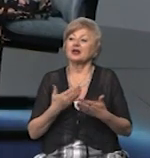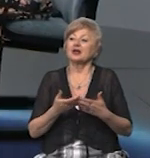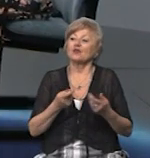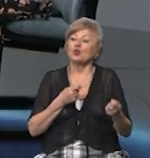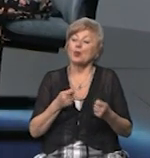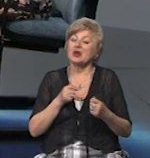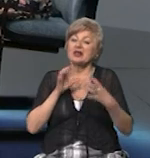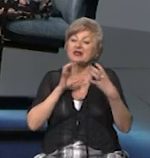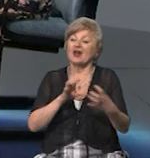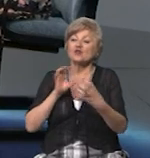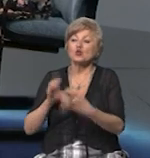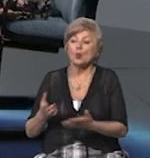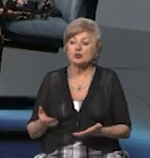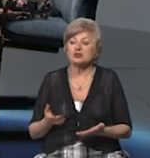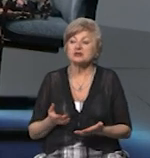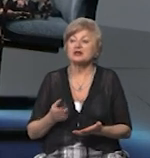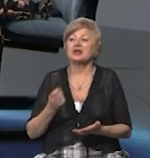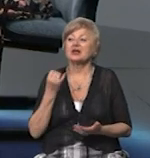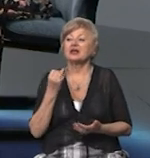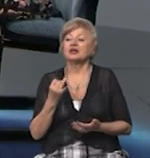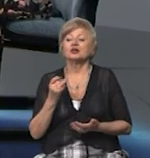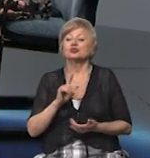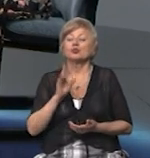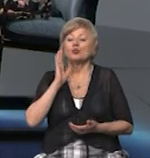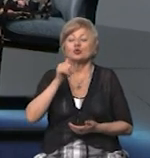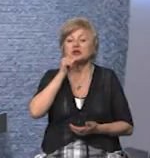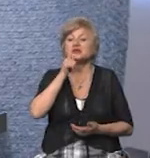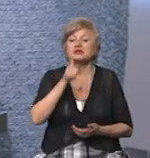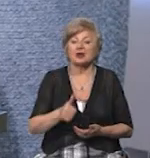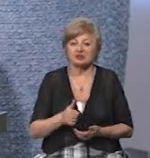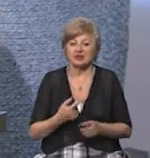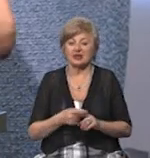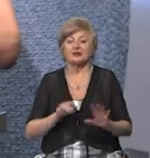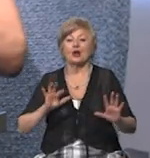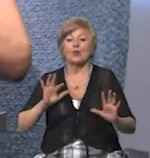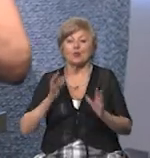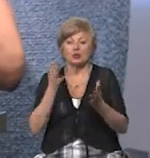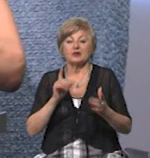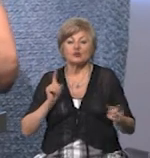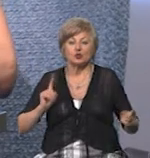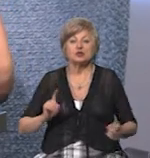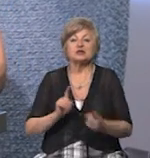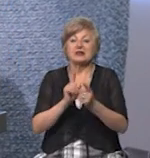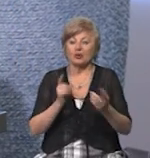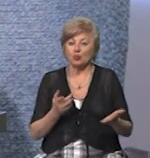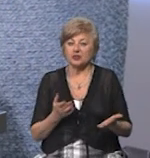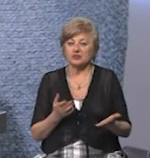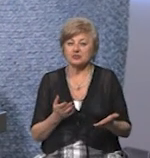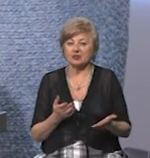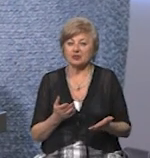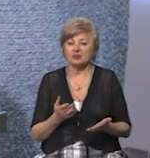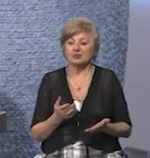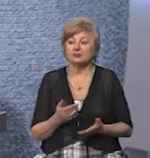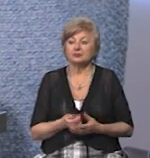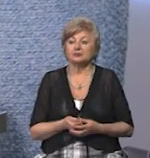ми маємо вже завершувати розмови і проанонсувати те, що відбудеться завтра. І це та подія, яку якраз ти класифікуєш як системні